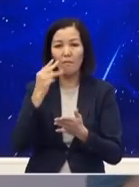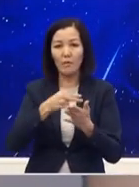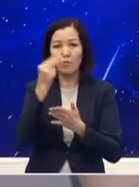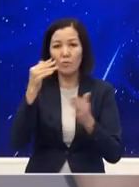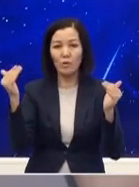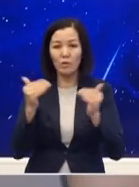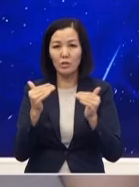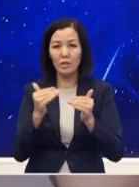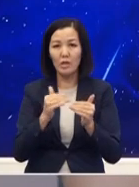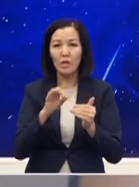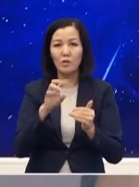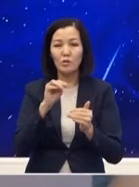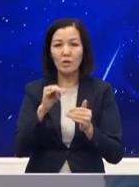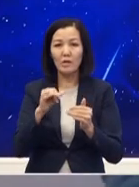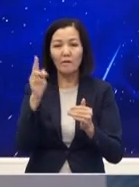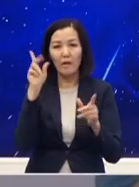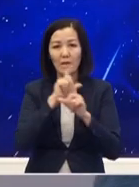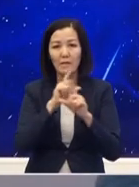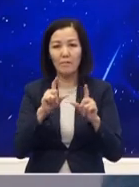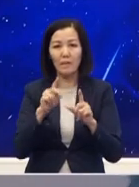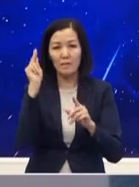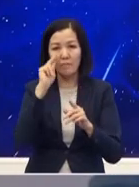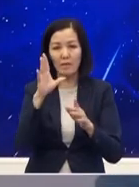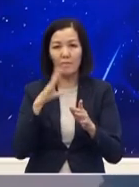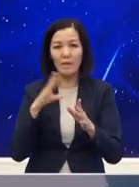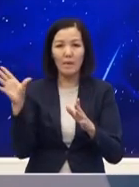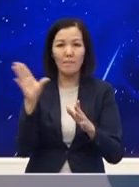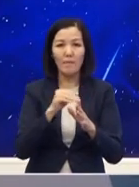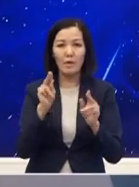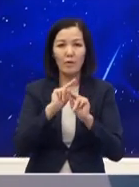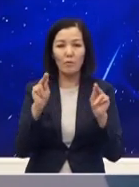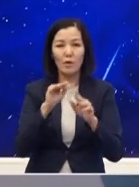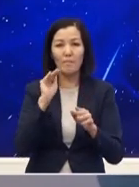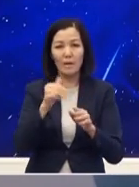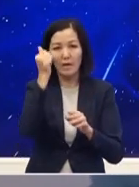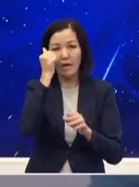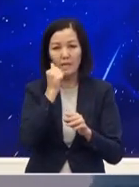сурет колледжінде Темірбек Жүрген академиясына білім алдым. Барлық тәлімгерлеріме